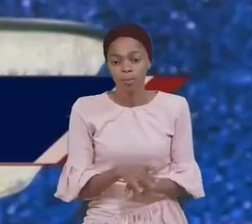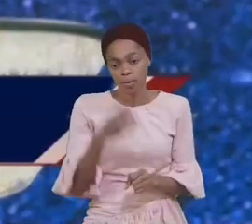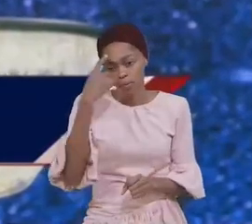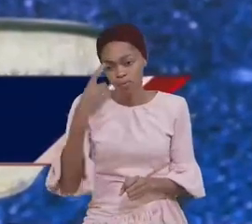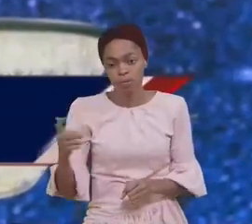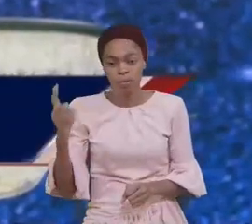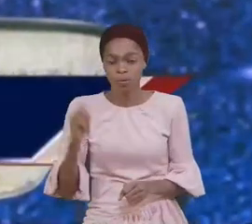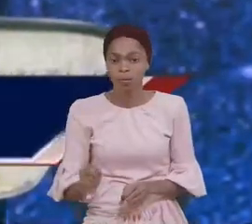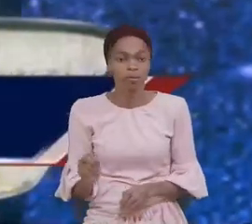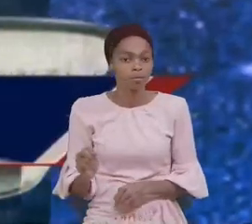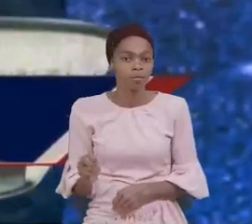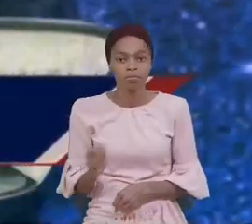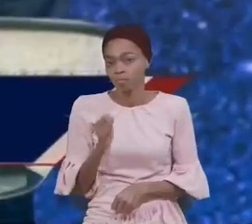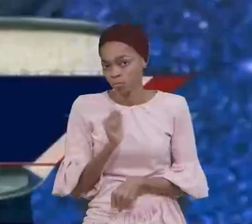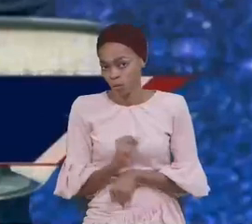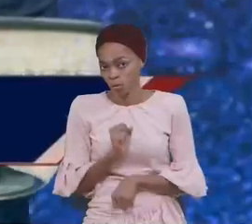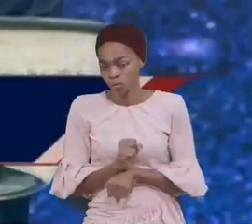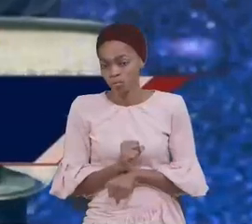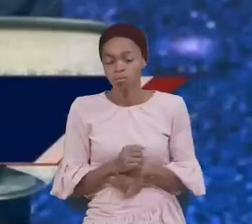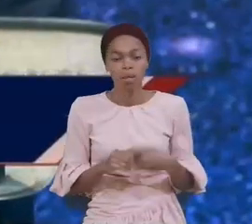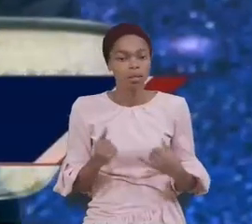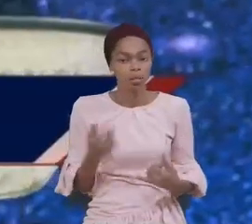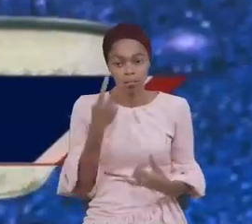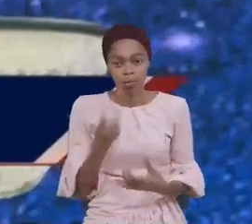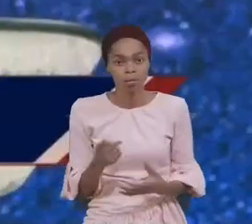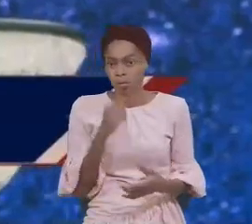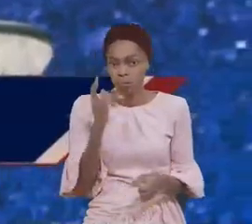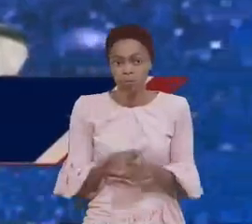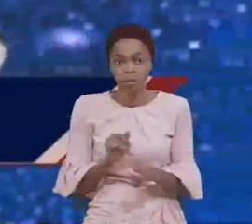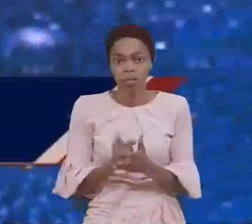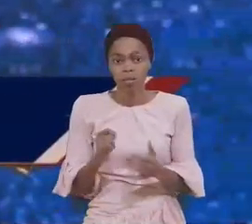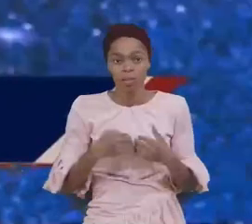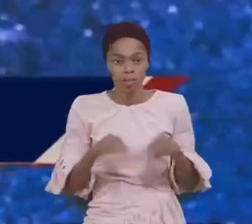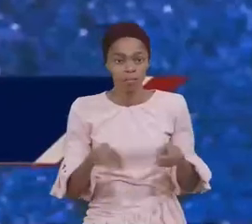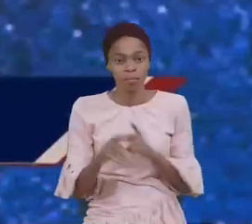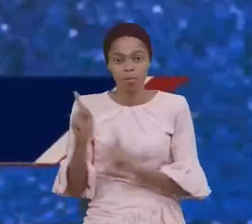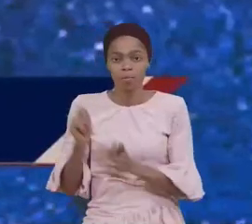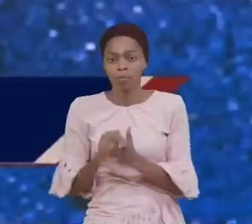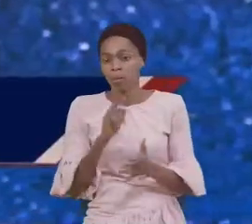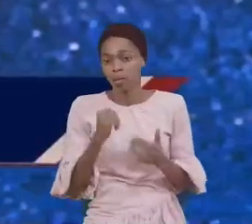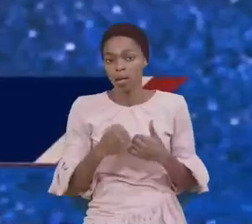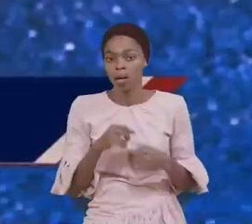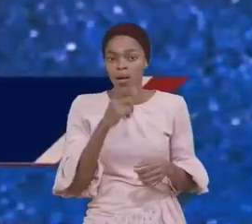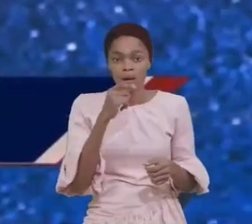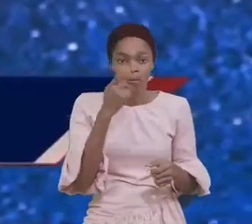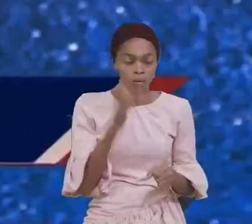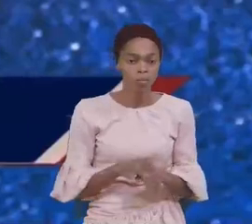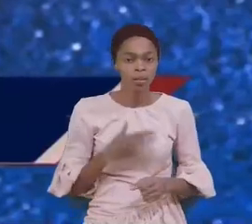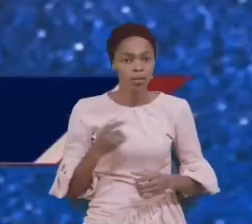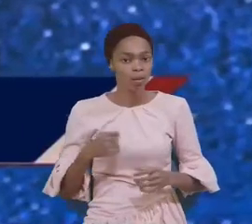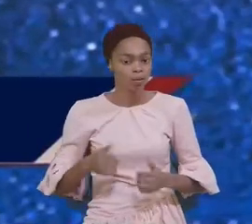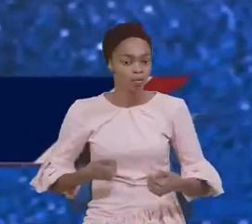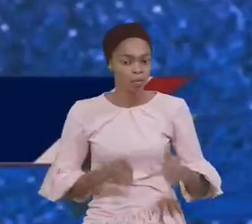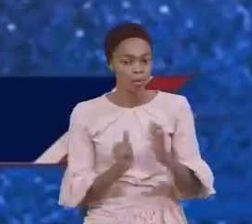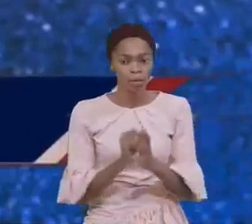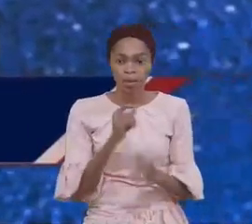le plan et la promesse divin pour les commissionnés, la promesse qu'il a donnée, et on suit la commission et on est dévoué,